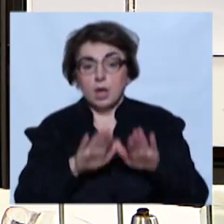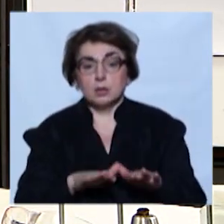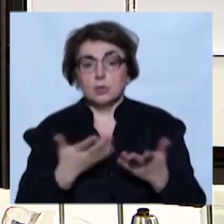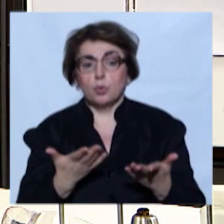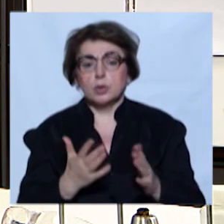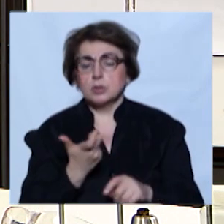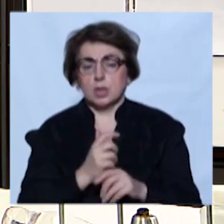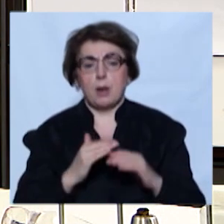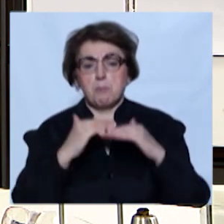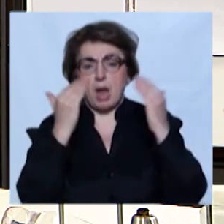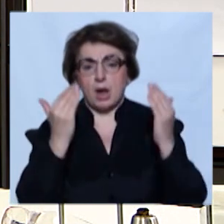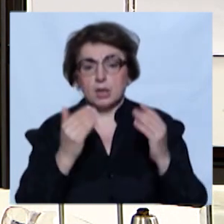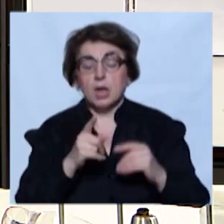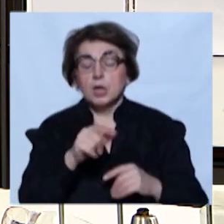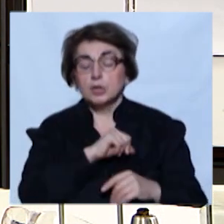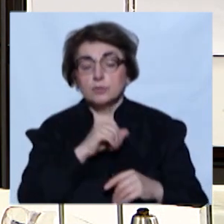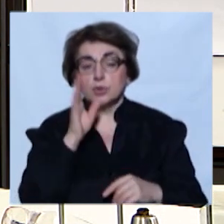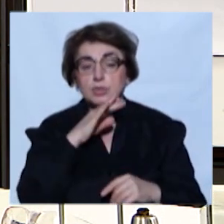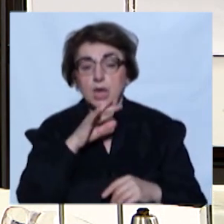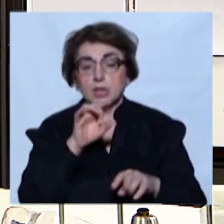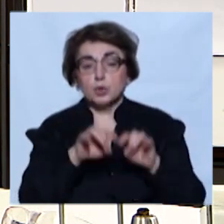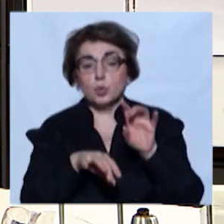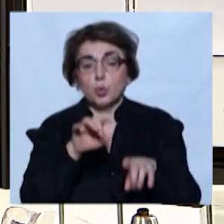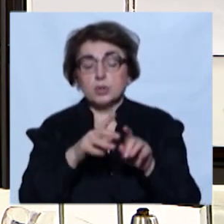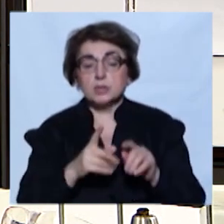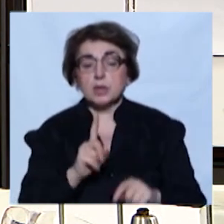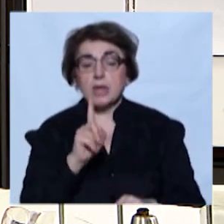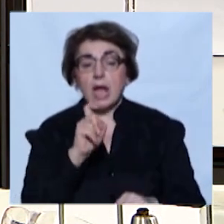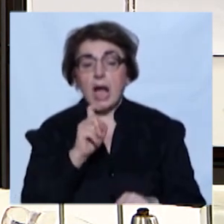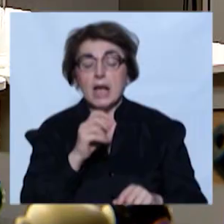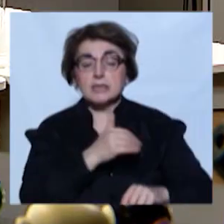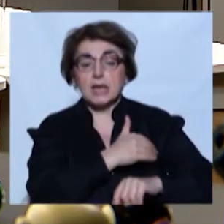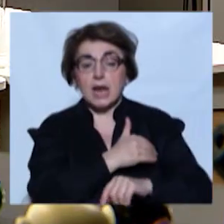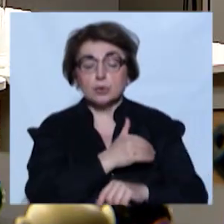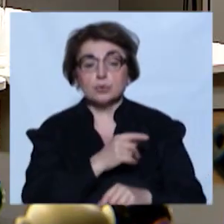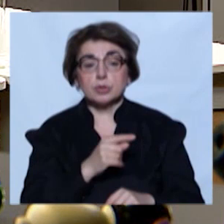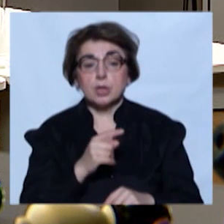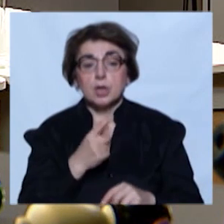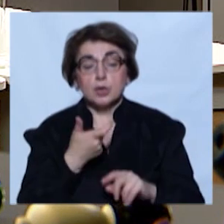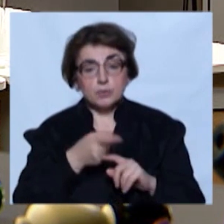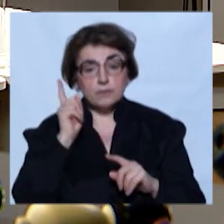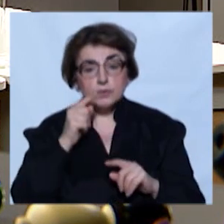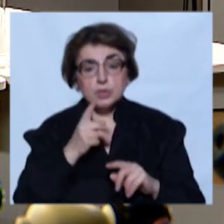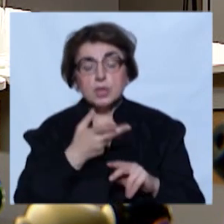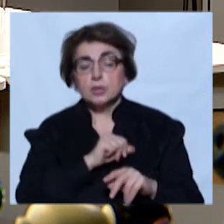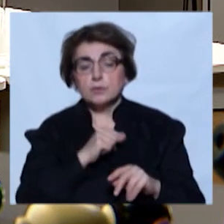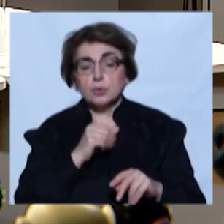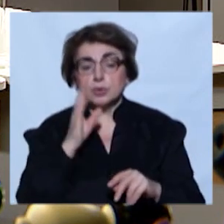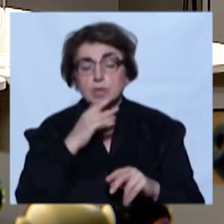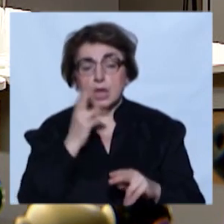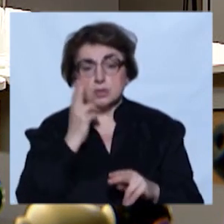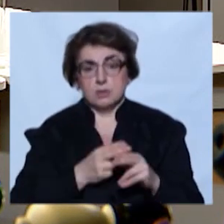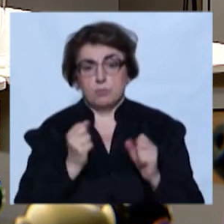და წყალი იწყებს დუღილს 100 გრადუს ცელსიუსზე. და წყლის სიმკვრივე რომ დიდია ვიდრე მაგალითად